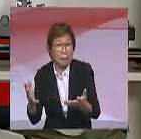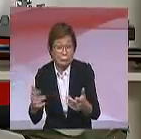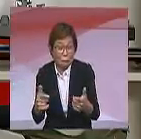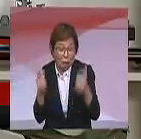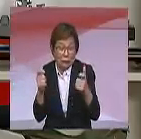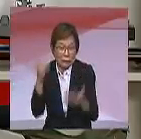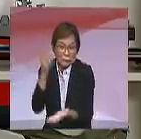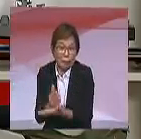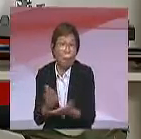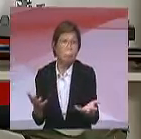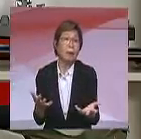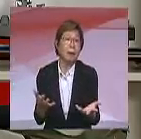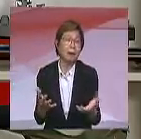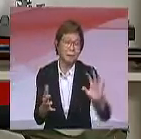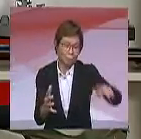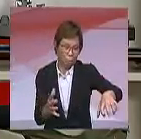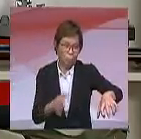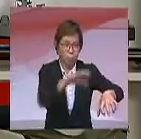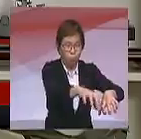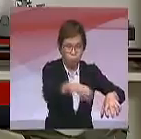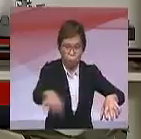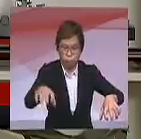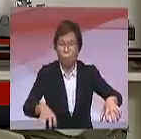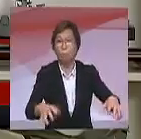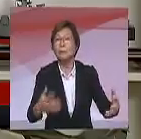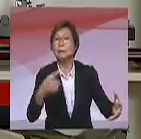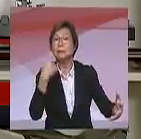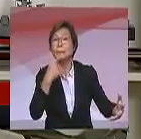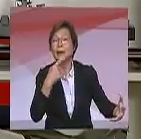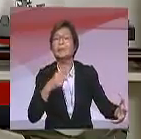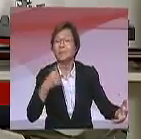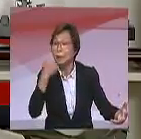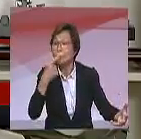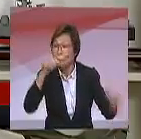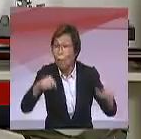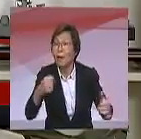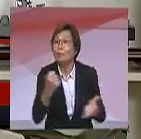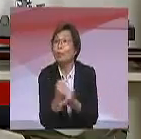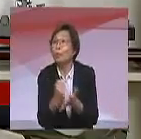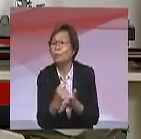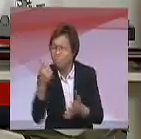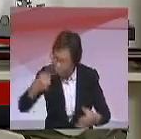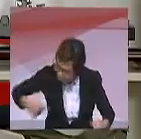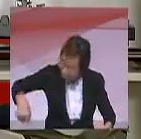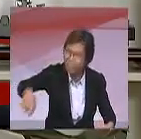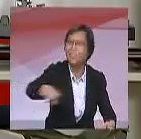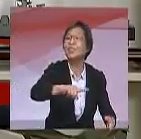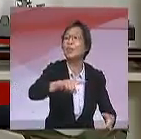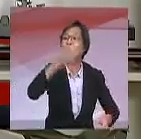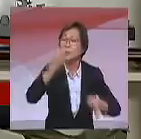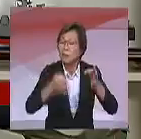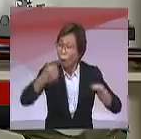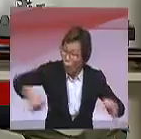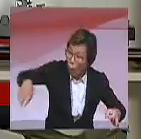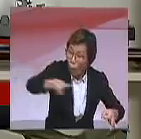PKPB di kawasan yang kita istiharkan adalah tuan-tuan dan puan-puan sekalian. Jika tuan-tuan